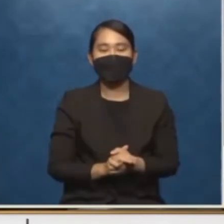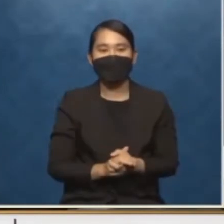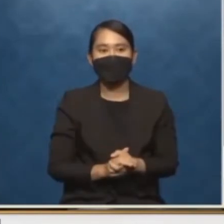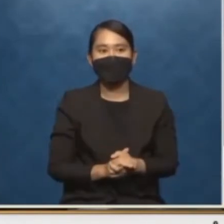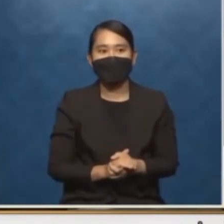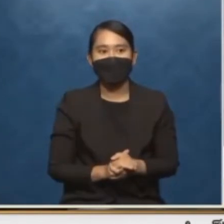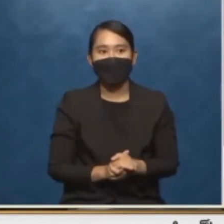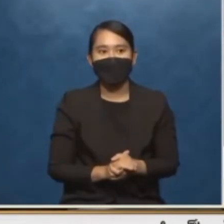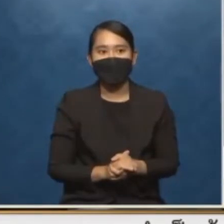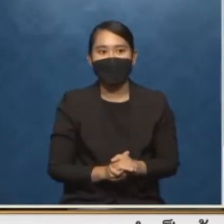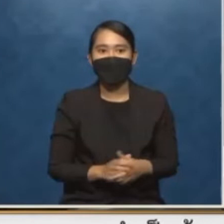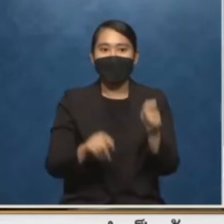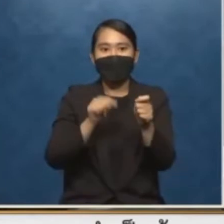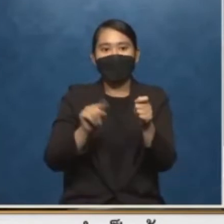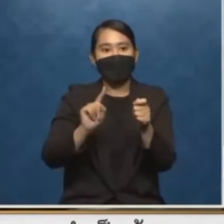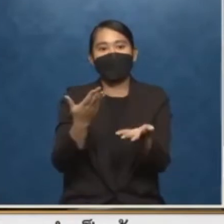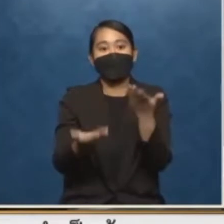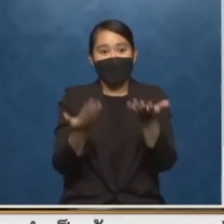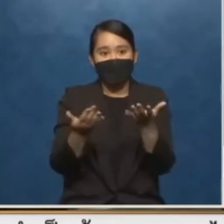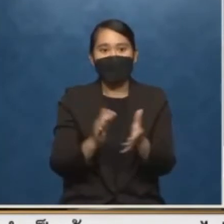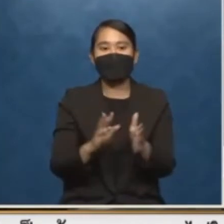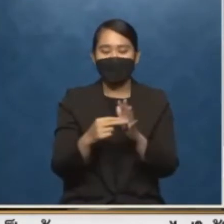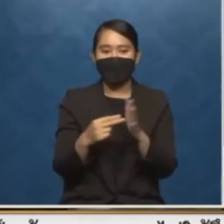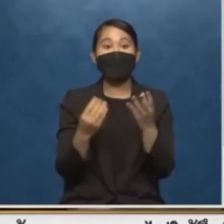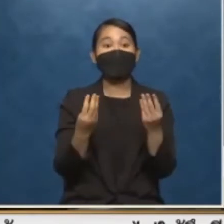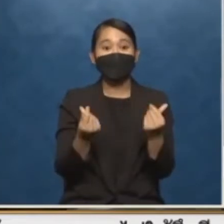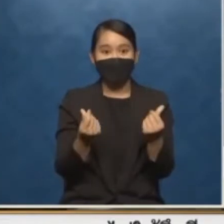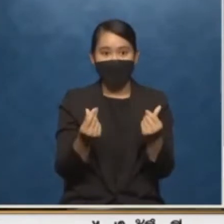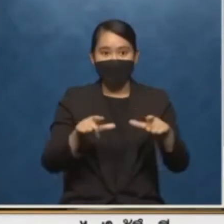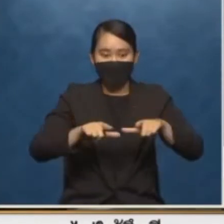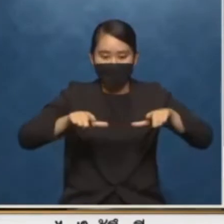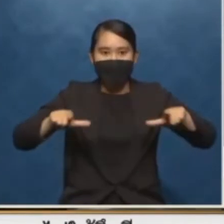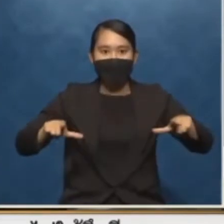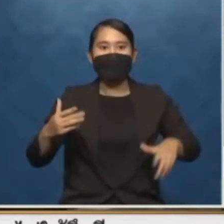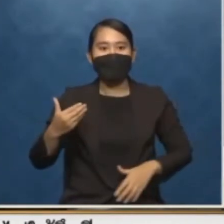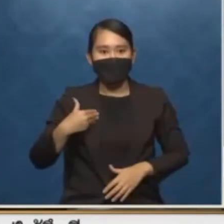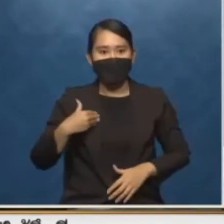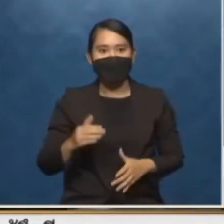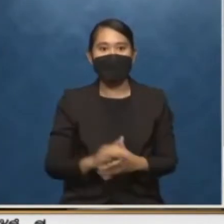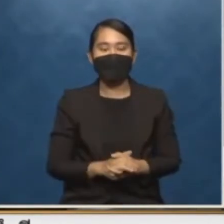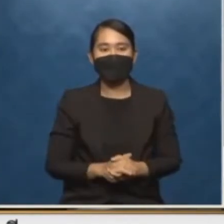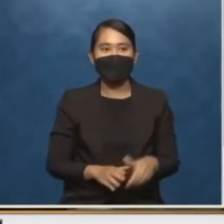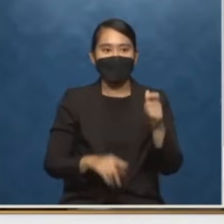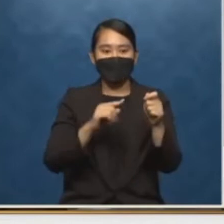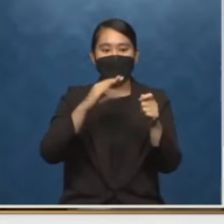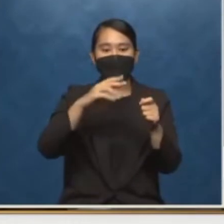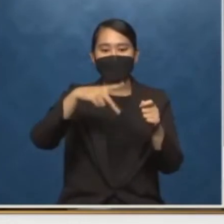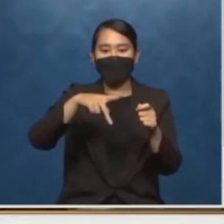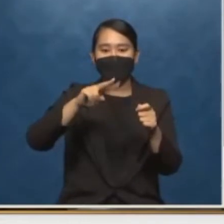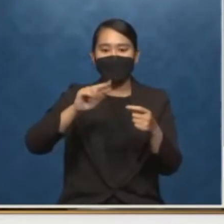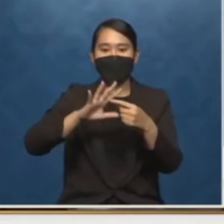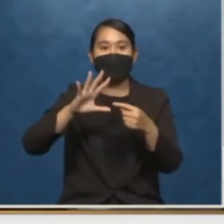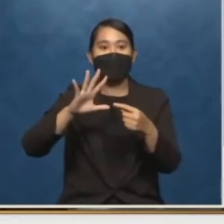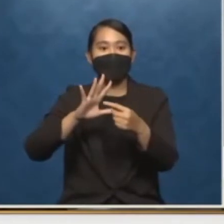สุมานก็ได้โพนแก้วก็ได้ซึ่งมีพื้นที่รองรับอยู่แล้วโดยเฉพาะโพนแก้วนี่อยู่หน้า